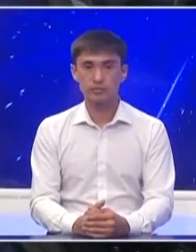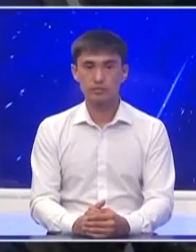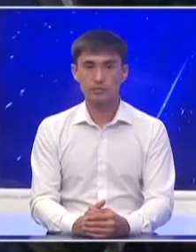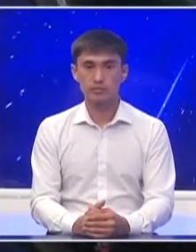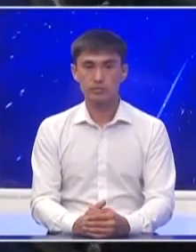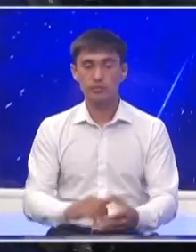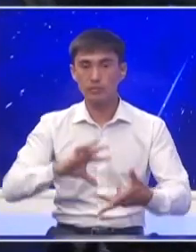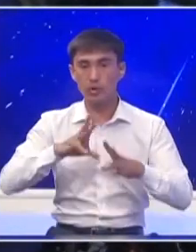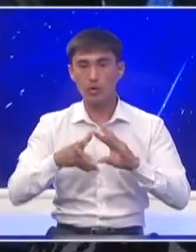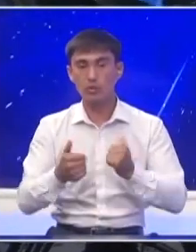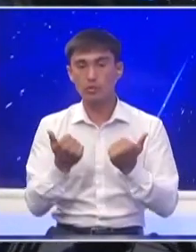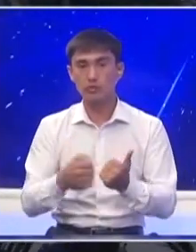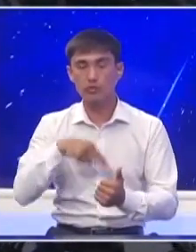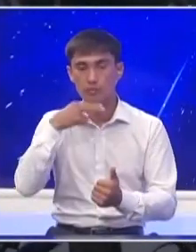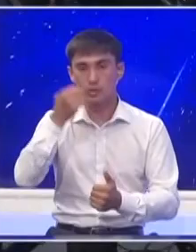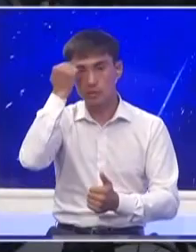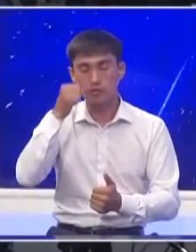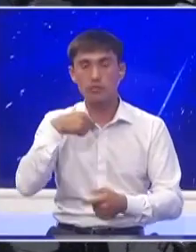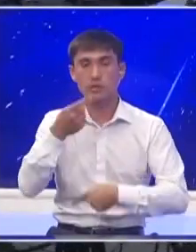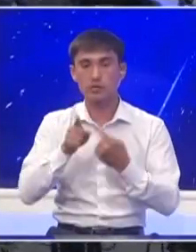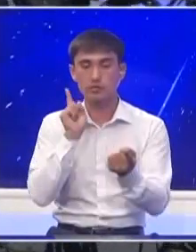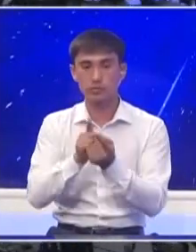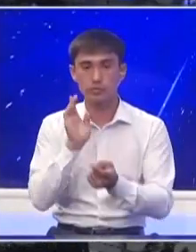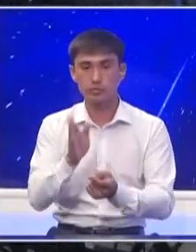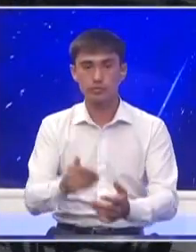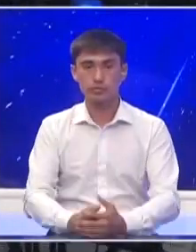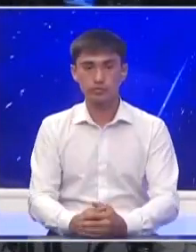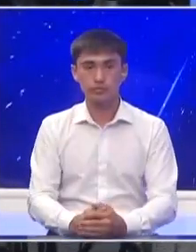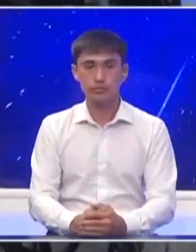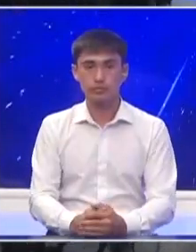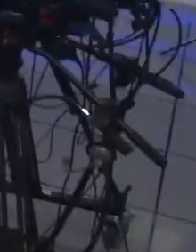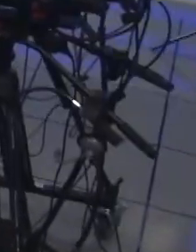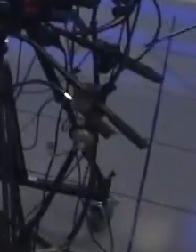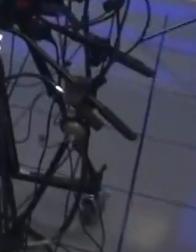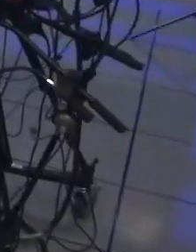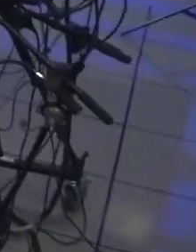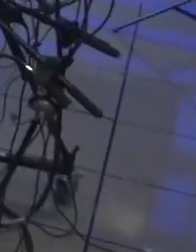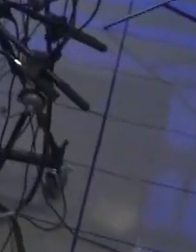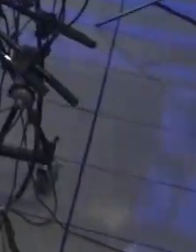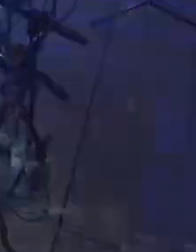Такой была картина уходящего дня. Мы с вами прощаемся. До скорых встреч!